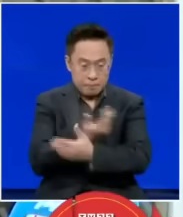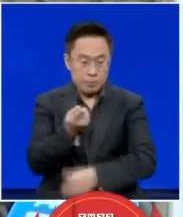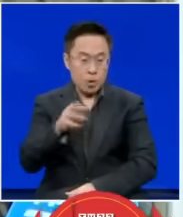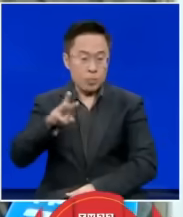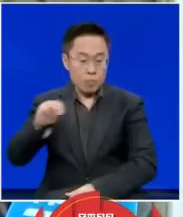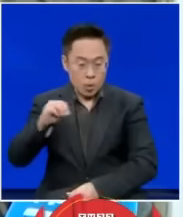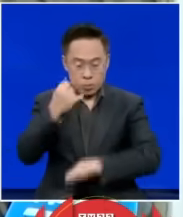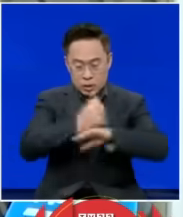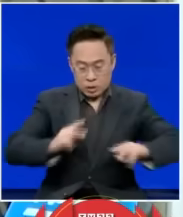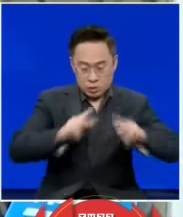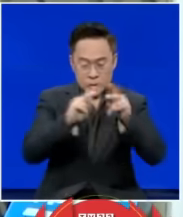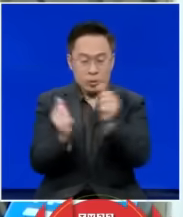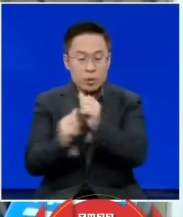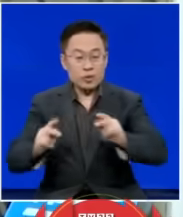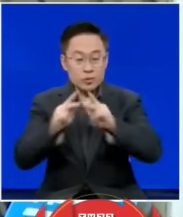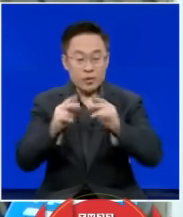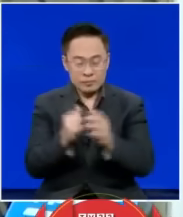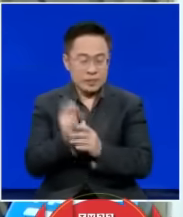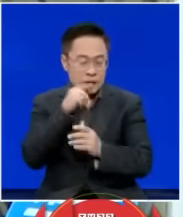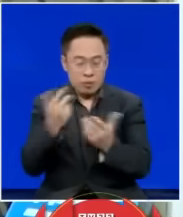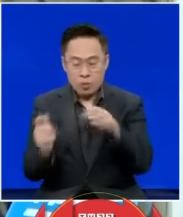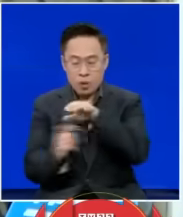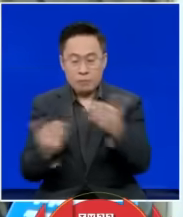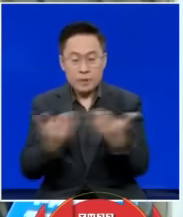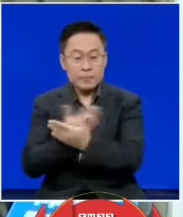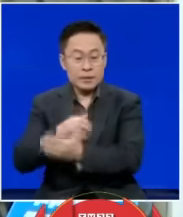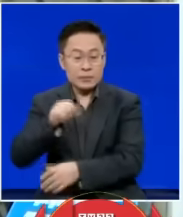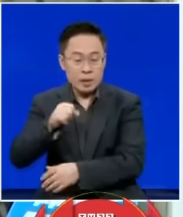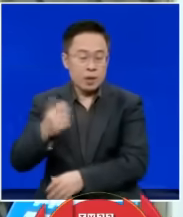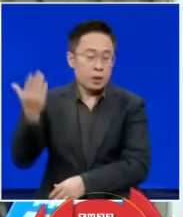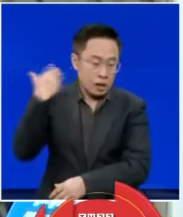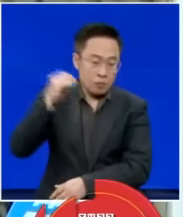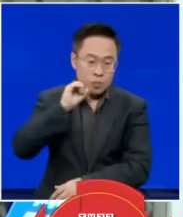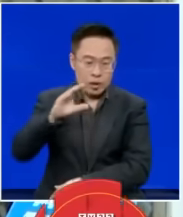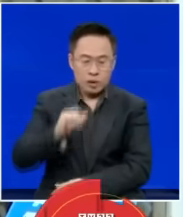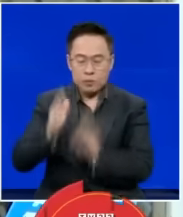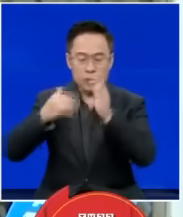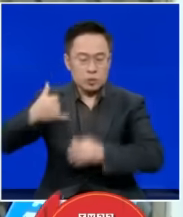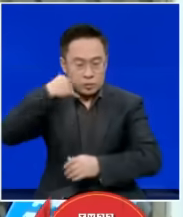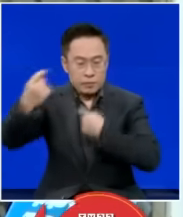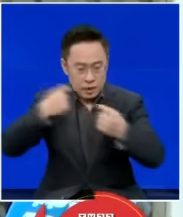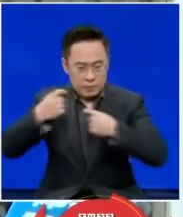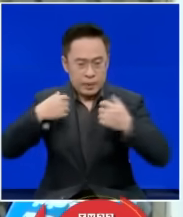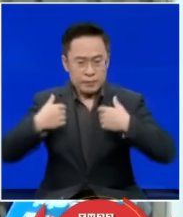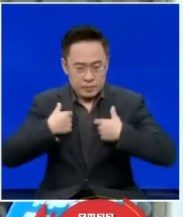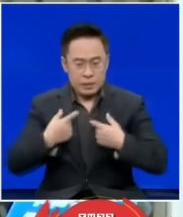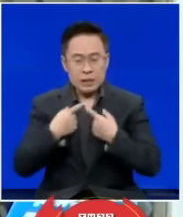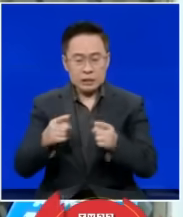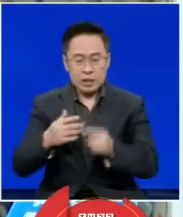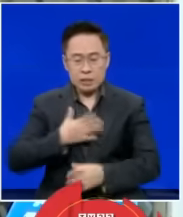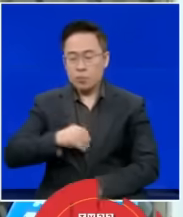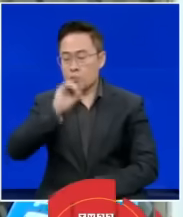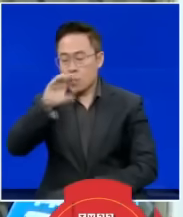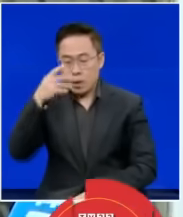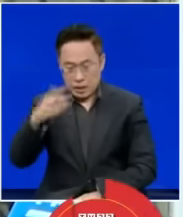2-3วันก่อนตอนช่วงสงกรานต์นะว่าก็มีการวิ่งเต้นมีการสอบถามข่าวมีการนะฮะแต่ผมก็เลยบอก